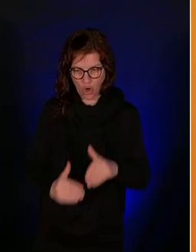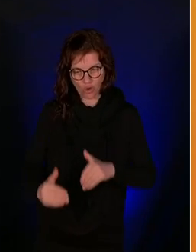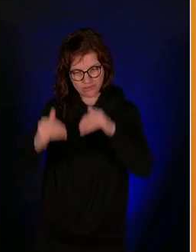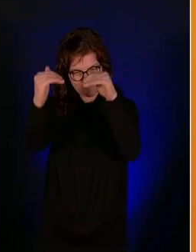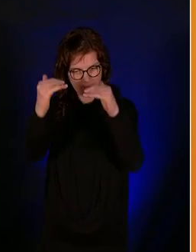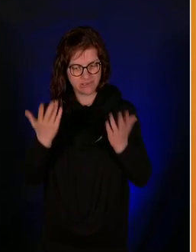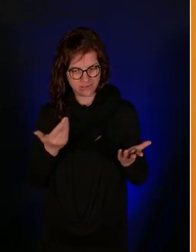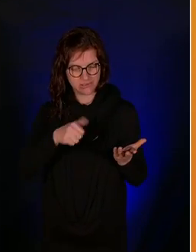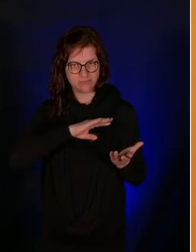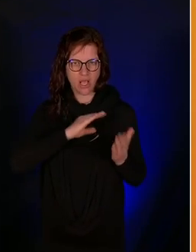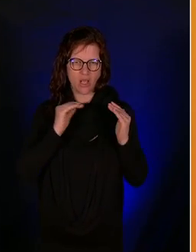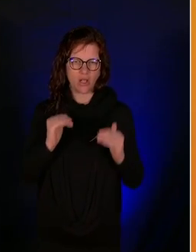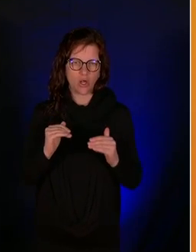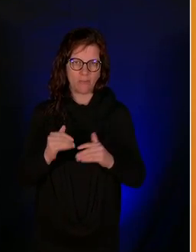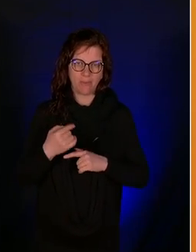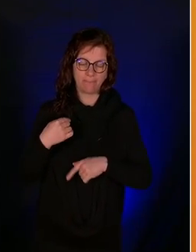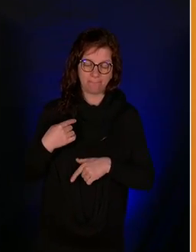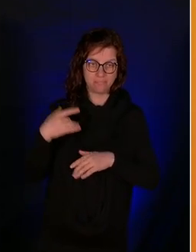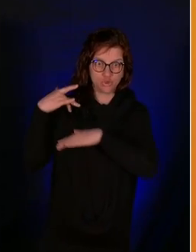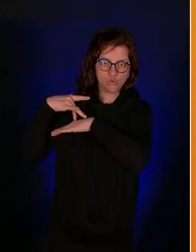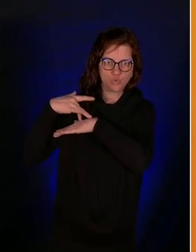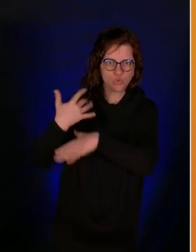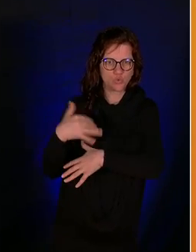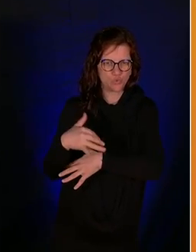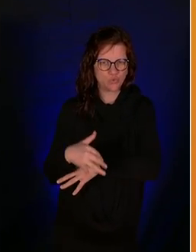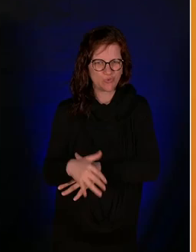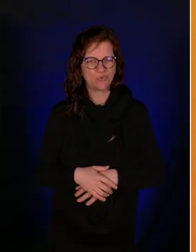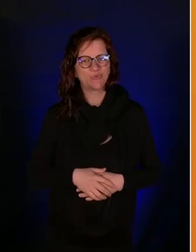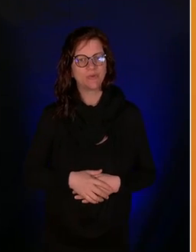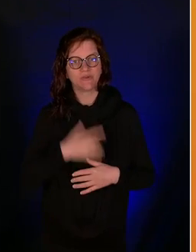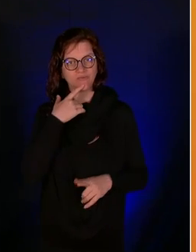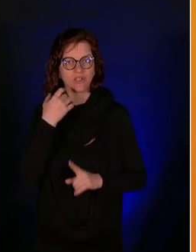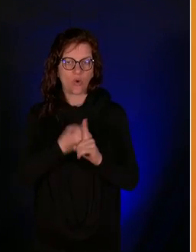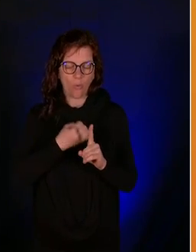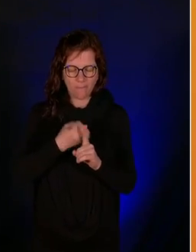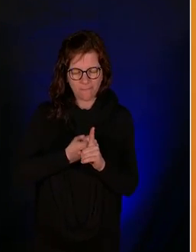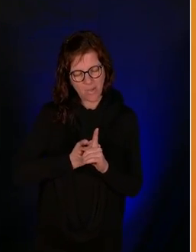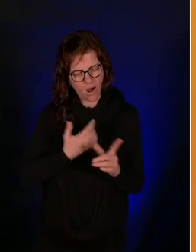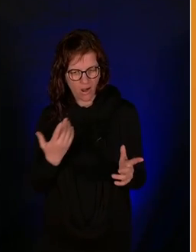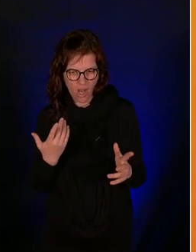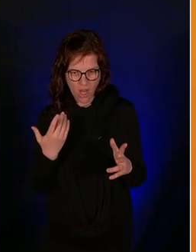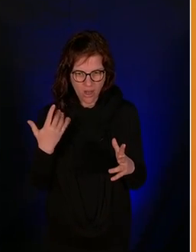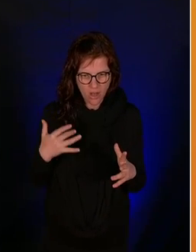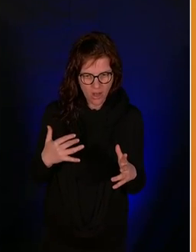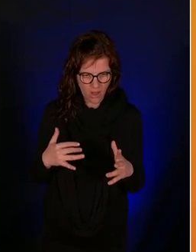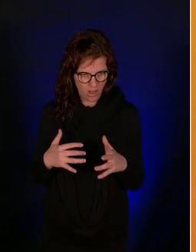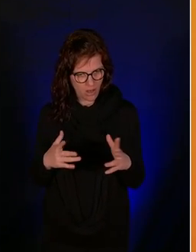est passé par quand même pas mal de péripéties et dans des combats et des luttes où à un moment donné,